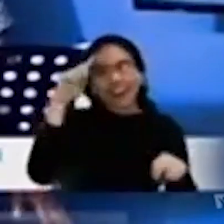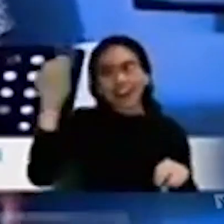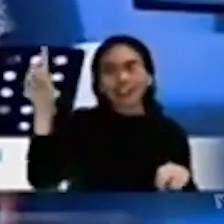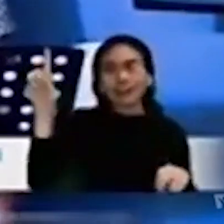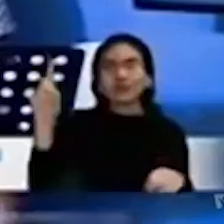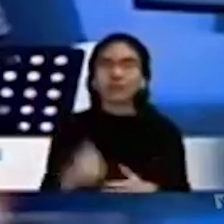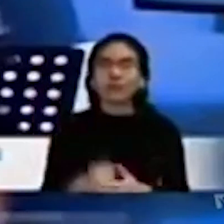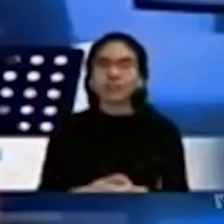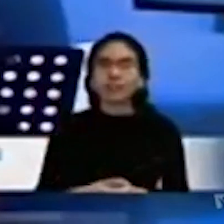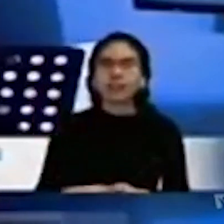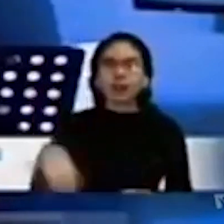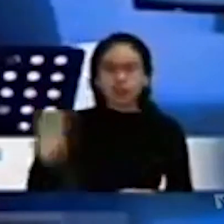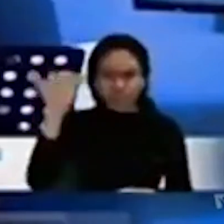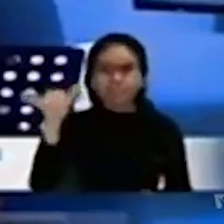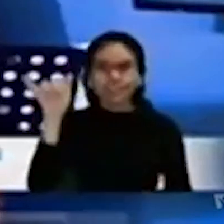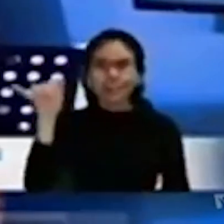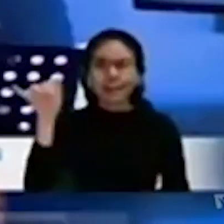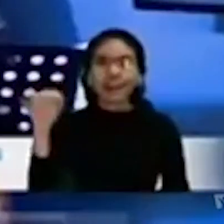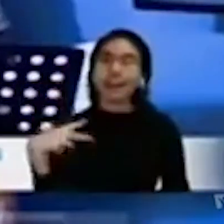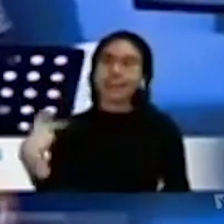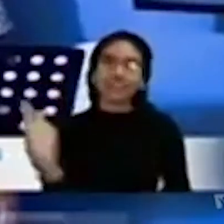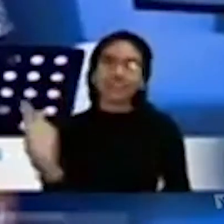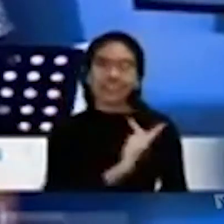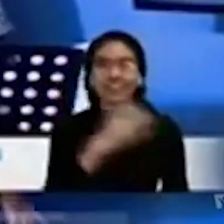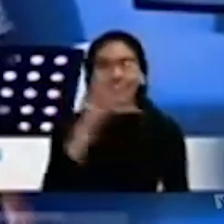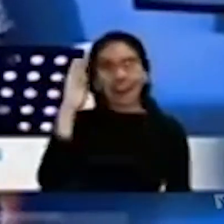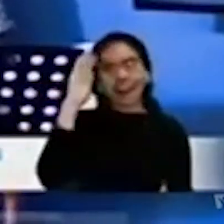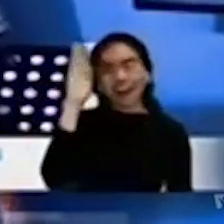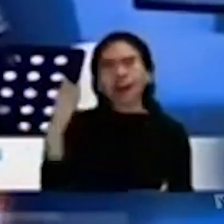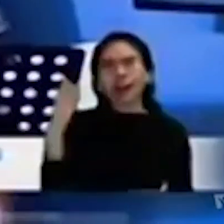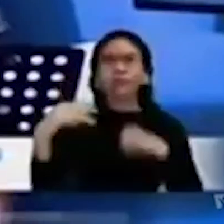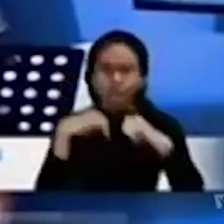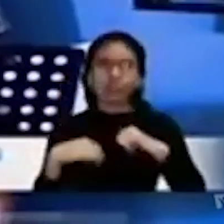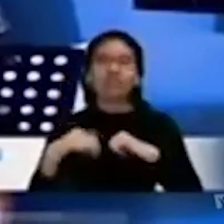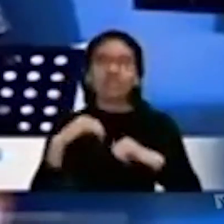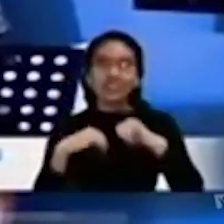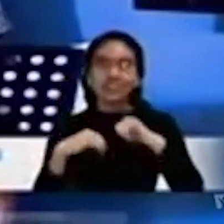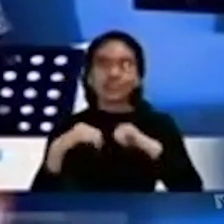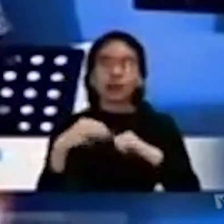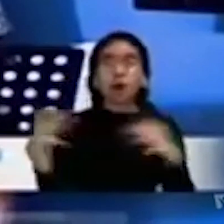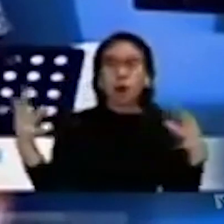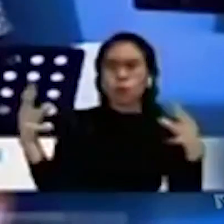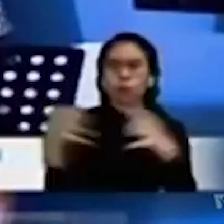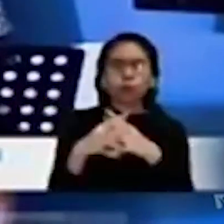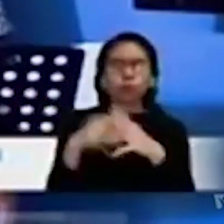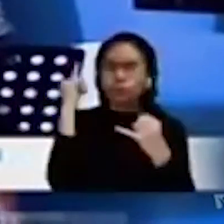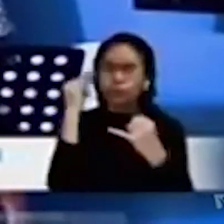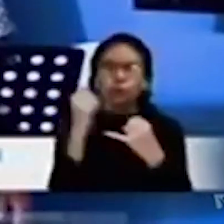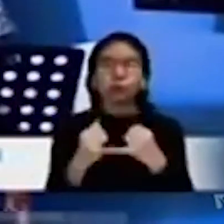Allah. Oh ya, kita tak beramai berkumpul di tepi